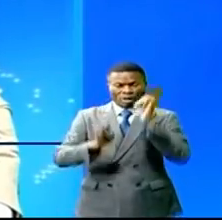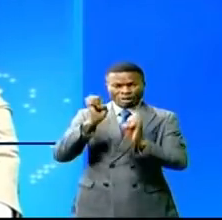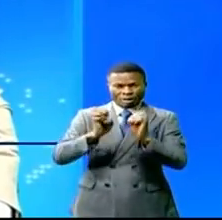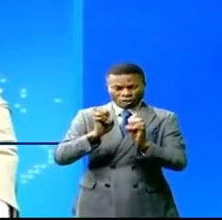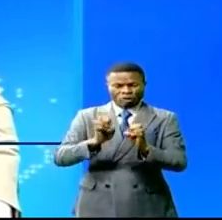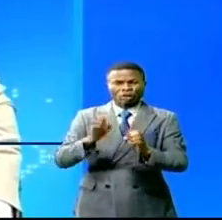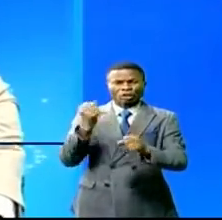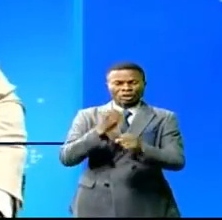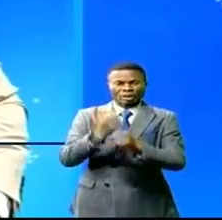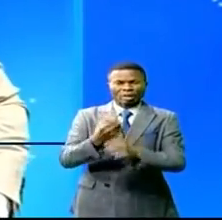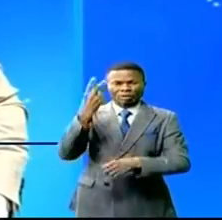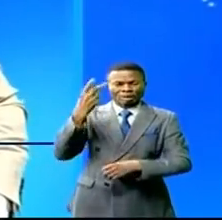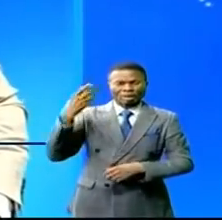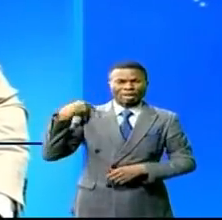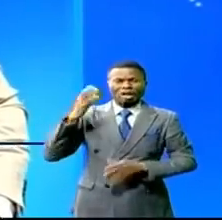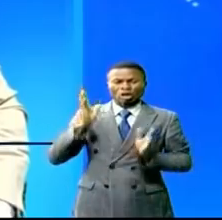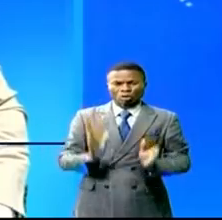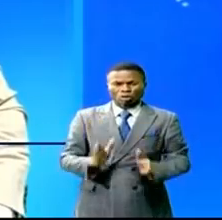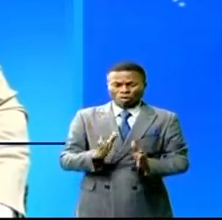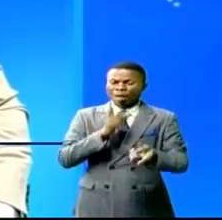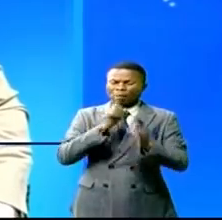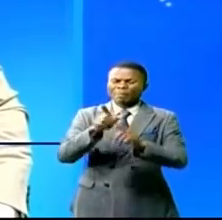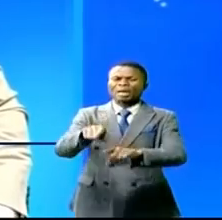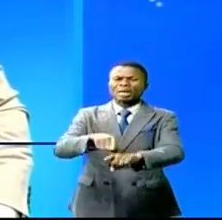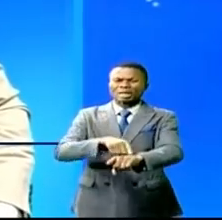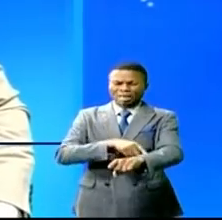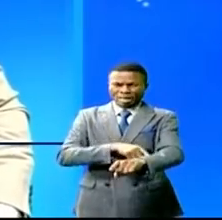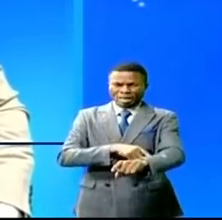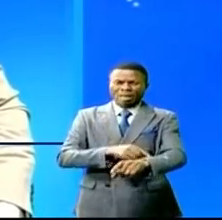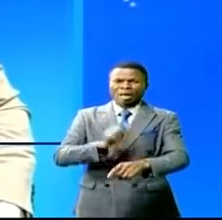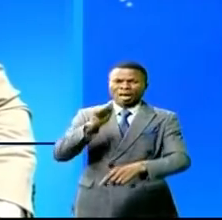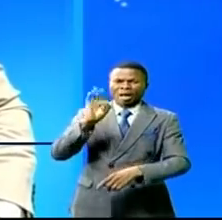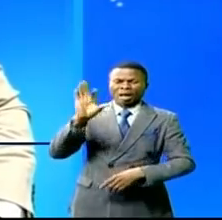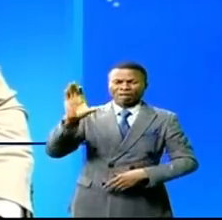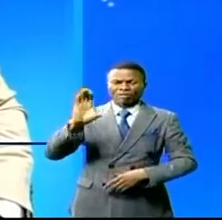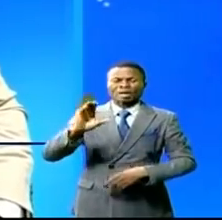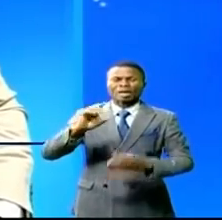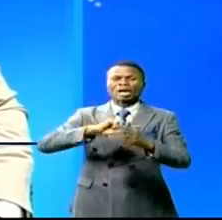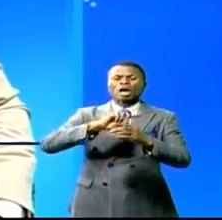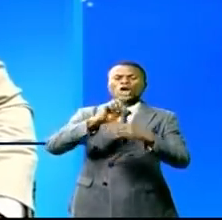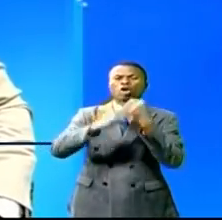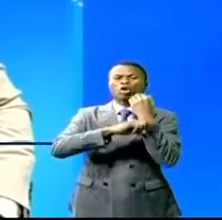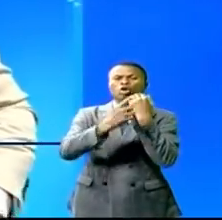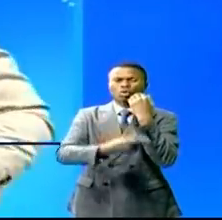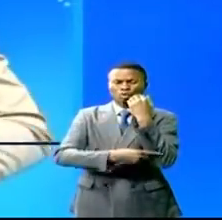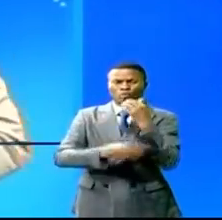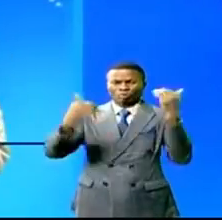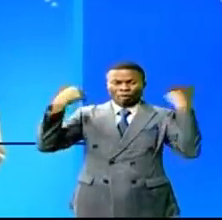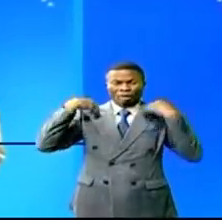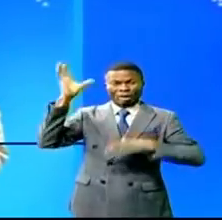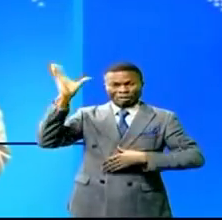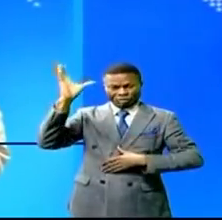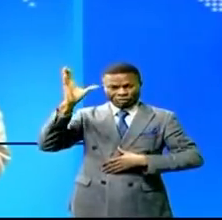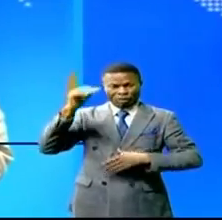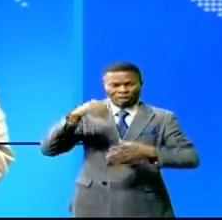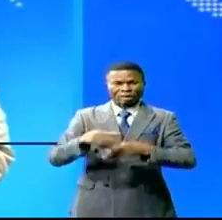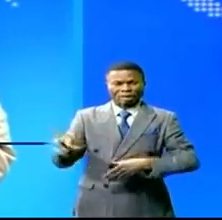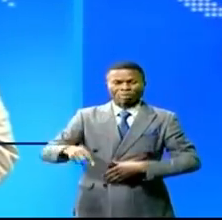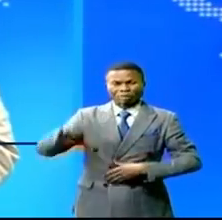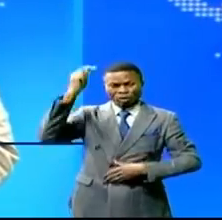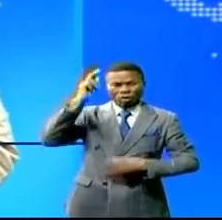du siège et il a pris langue avec la fecq goma les chefs coutumiers c'est est dans la province du